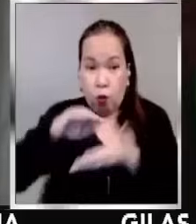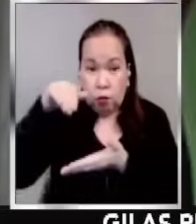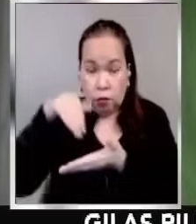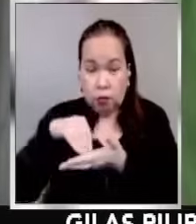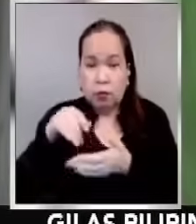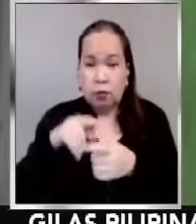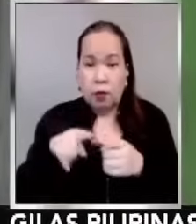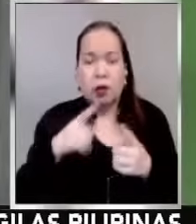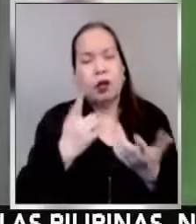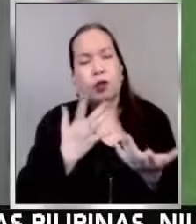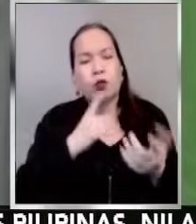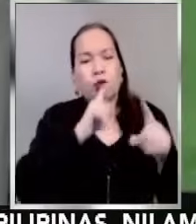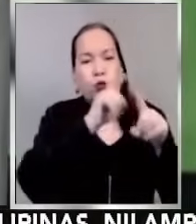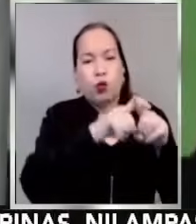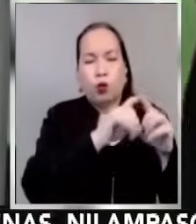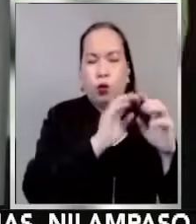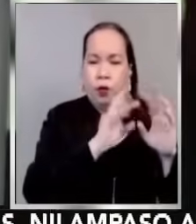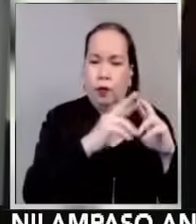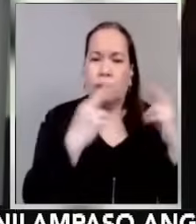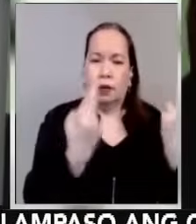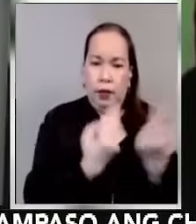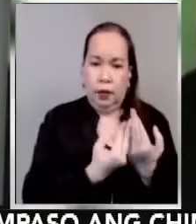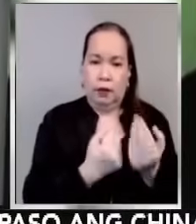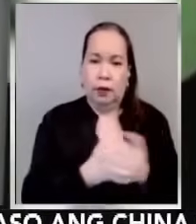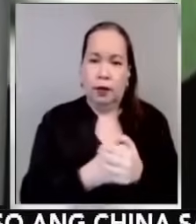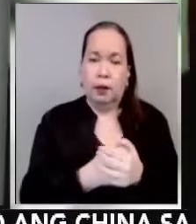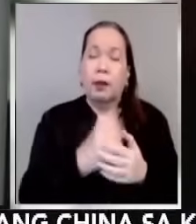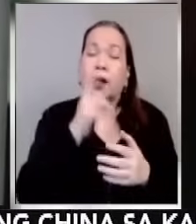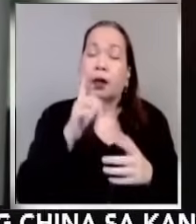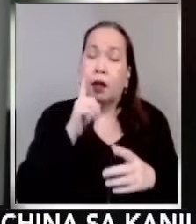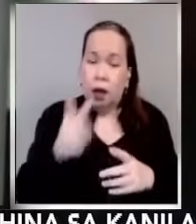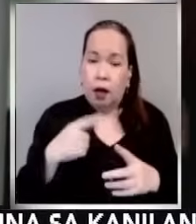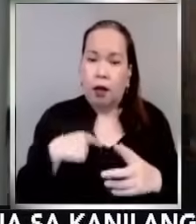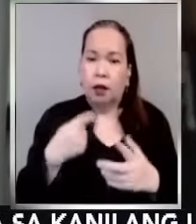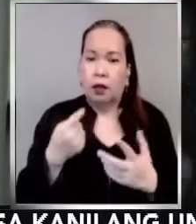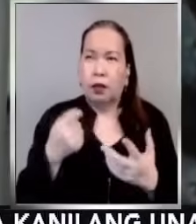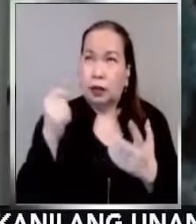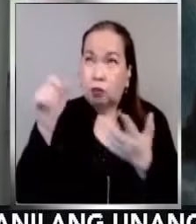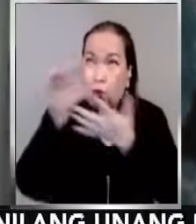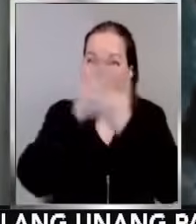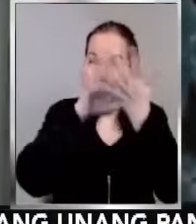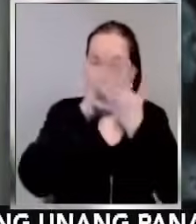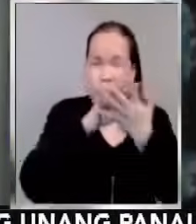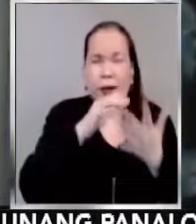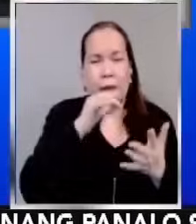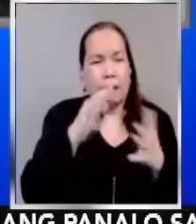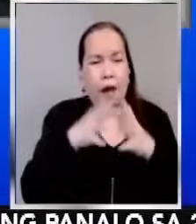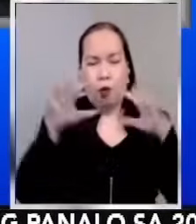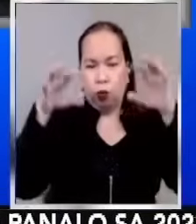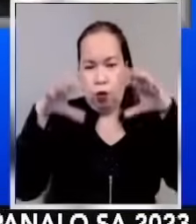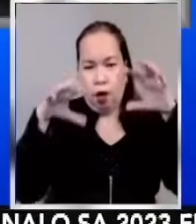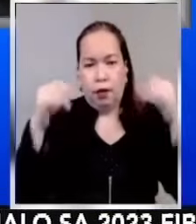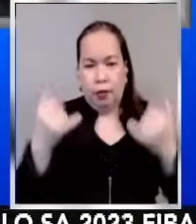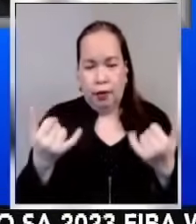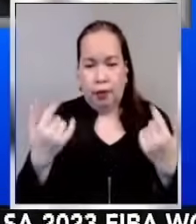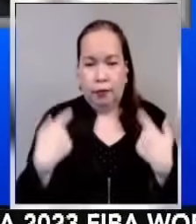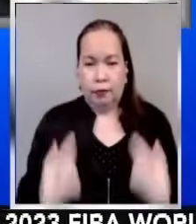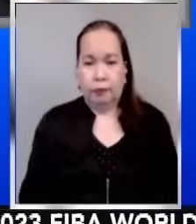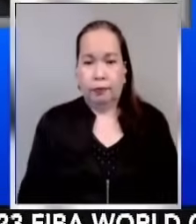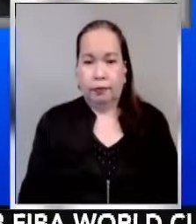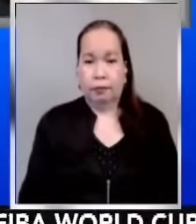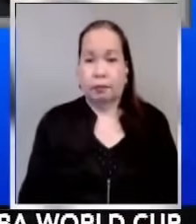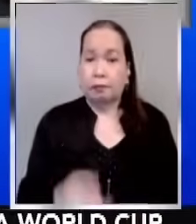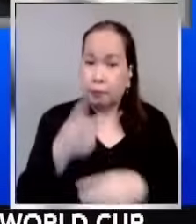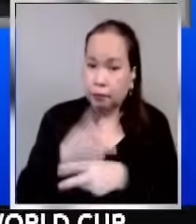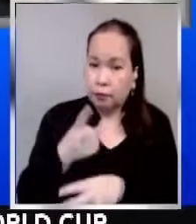sa Kabutihan Palad ay hindi naman umuulan bagamat maulap pa rin ang kalangitan. Balik sa inyo. Ingat at maraming salamat,